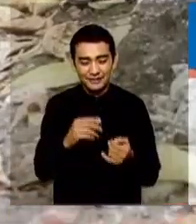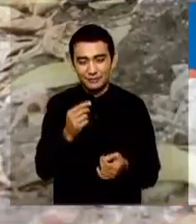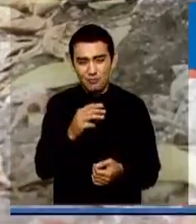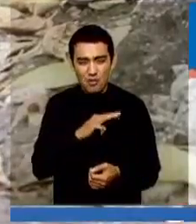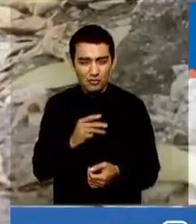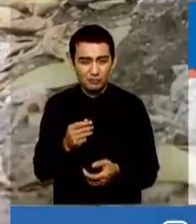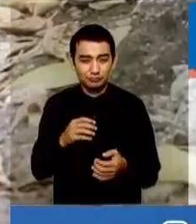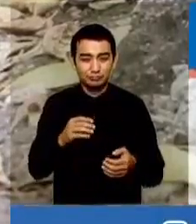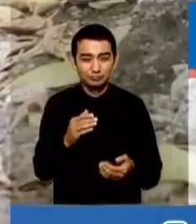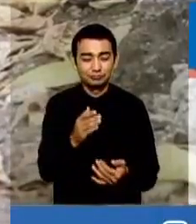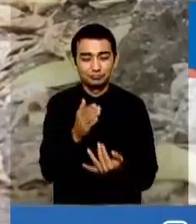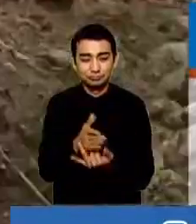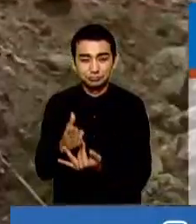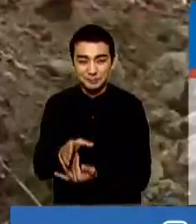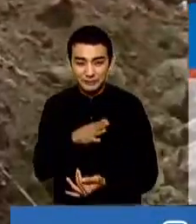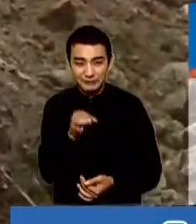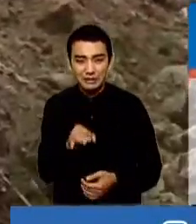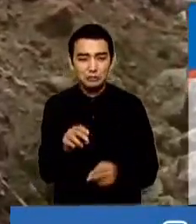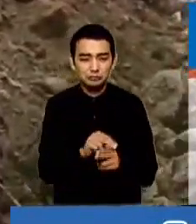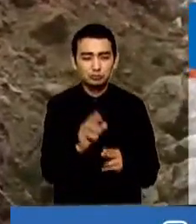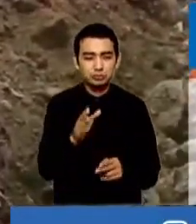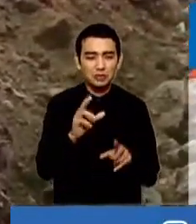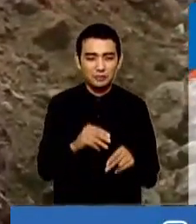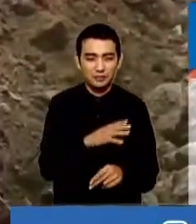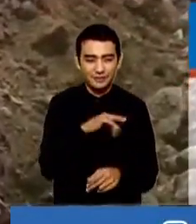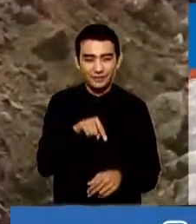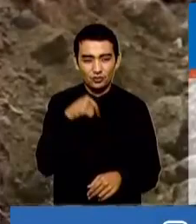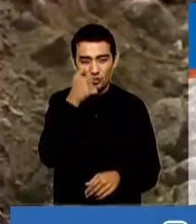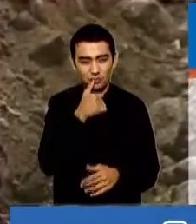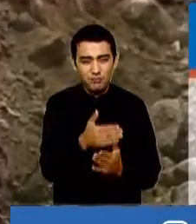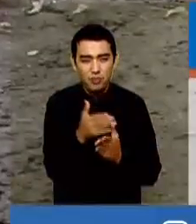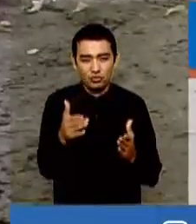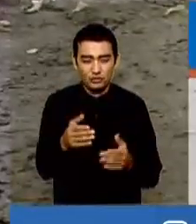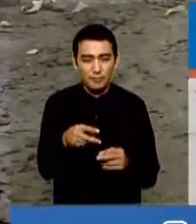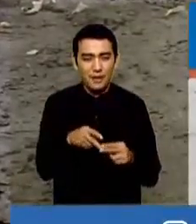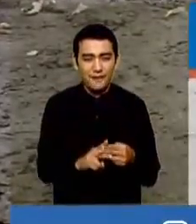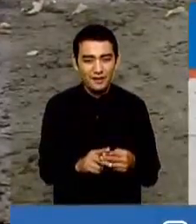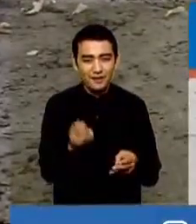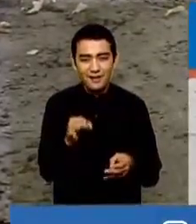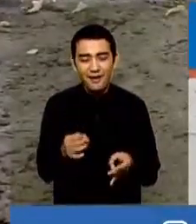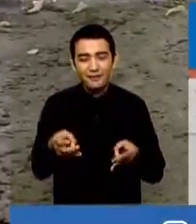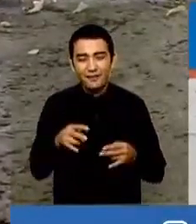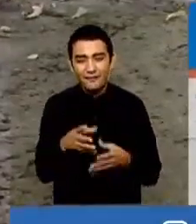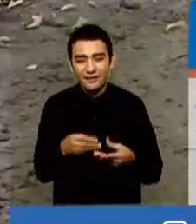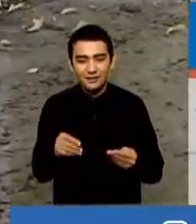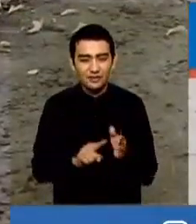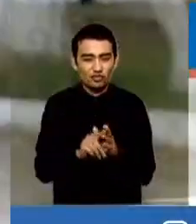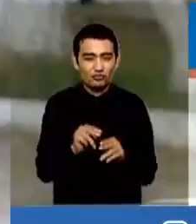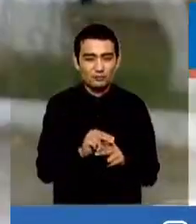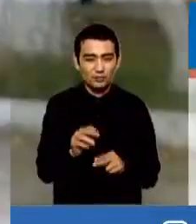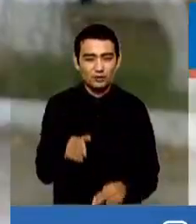миллионы, исправят. Из 100 придворовых территорий в этом году отремонтировали чуть больше половины. Остальные продолжат весной.